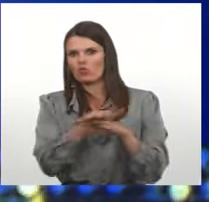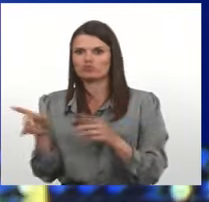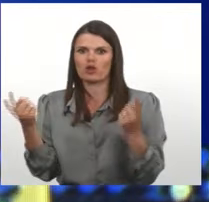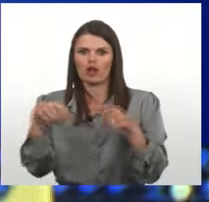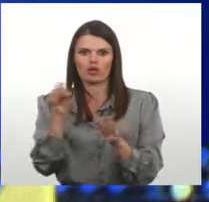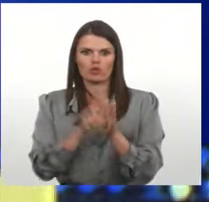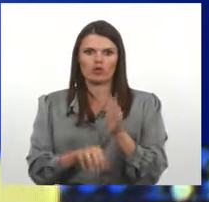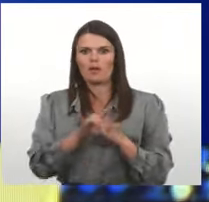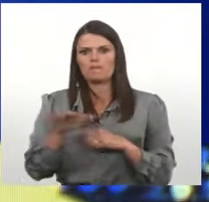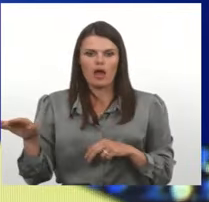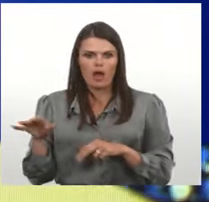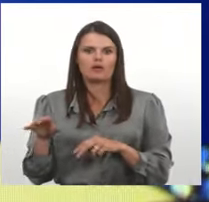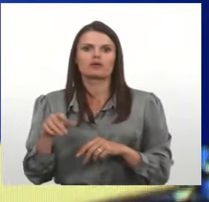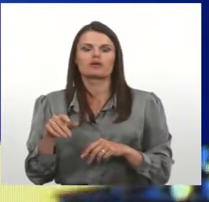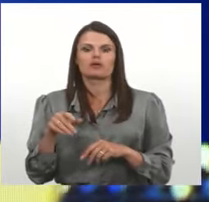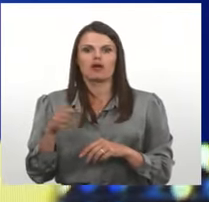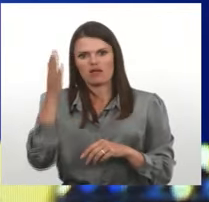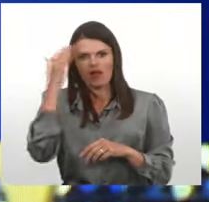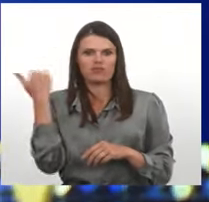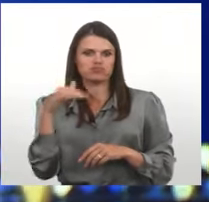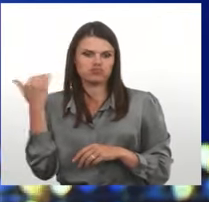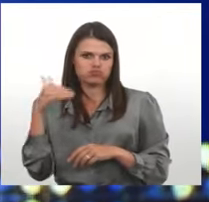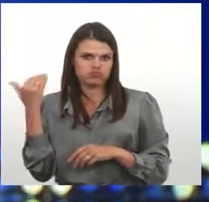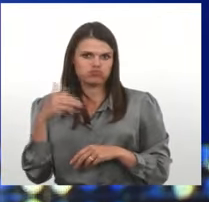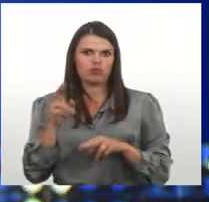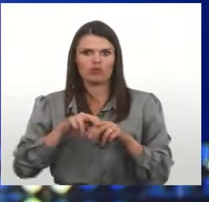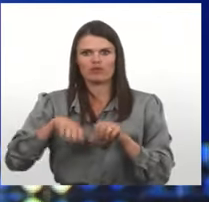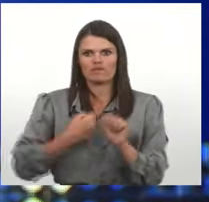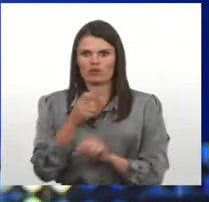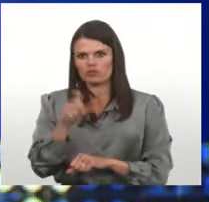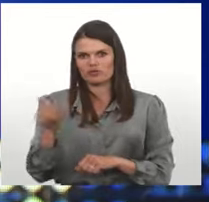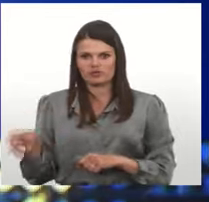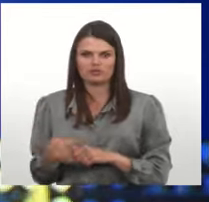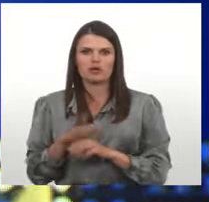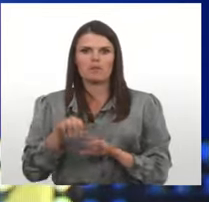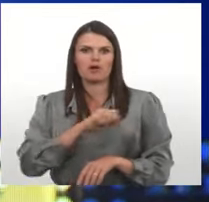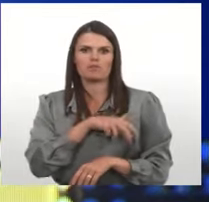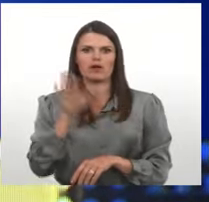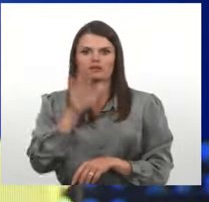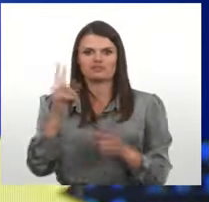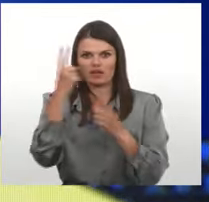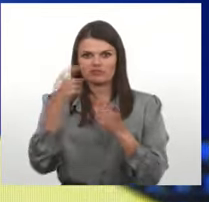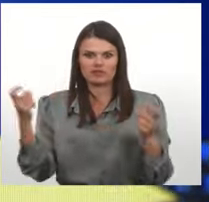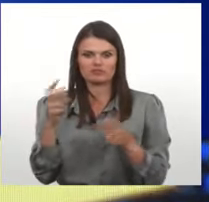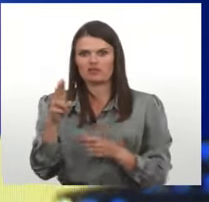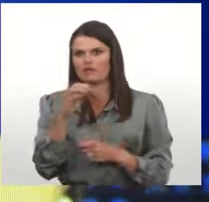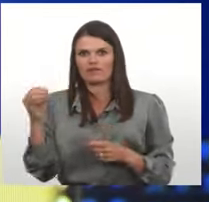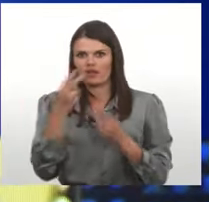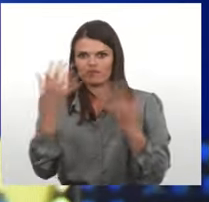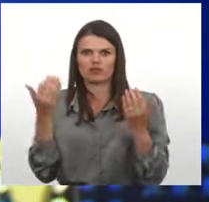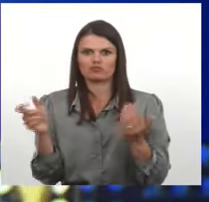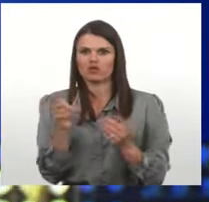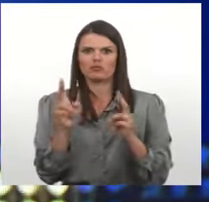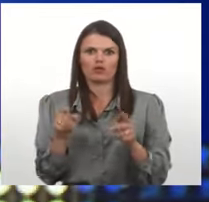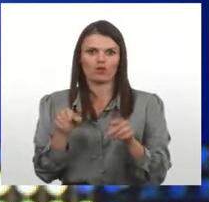tiek nogalināti bērni, griestas nost galvas un varoti cilvēki. Un par Palestīnas valsts atzīšanu? Nē, es neredzu šajā brīdī, kā